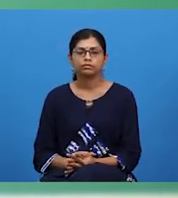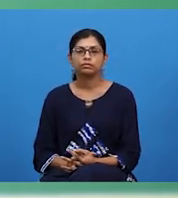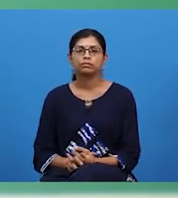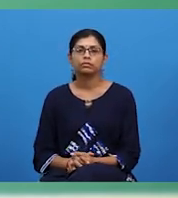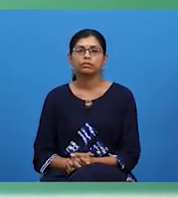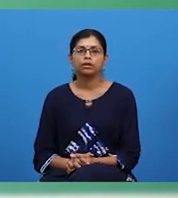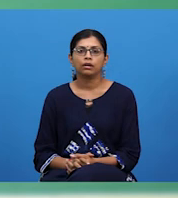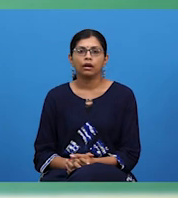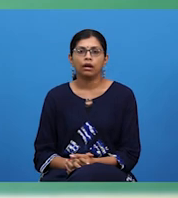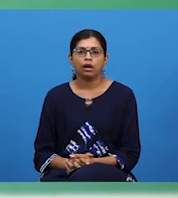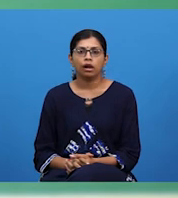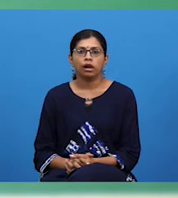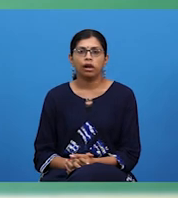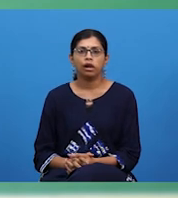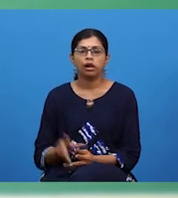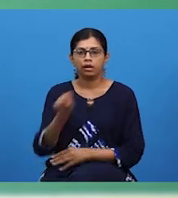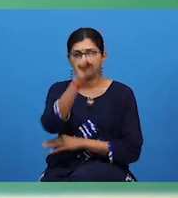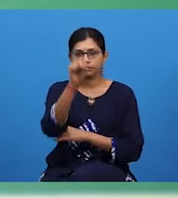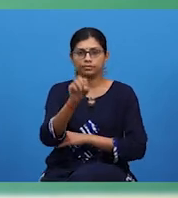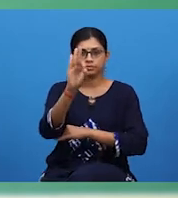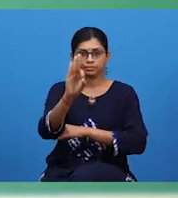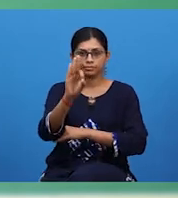tubuh. Soalan yang seterusnya,